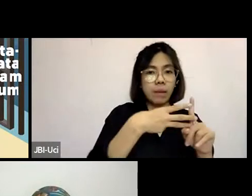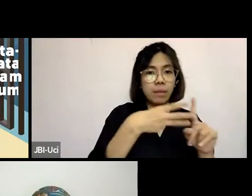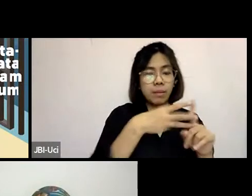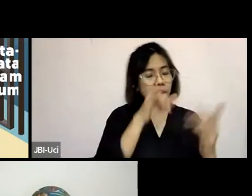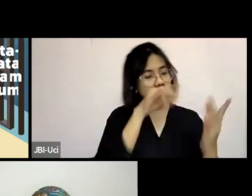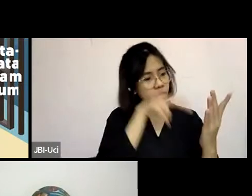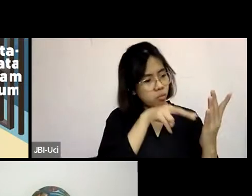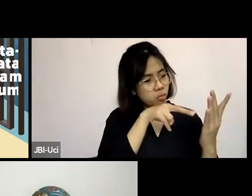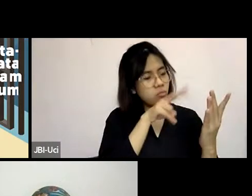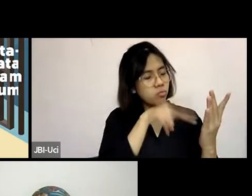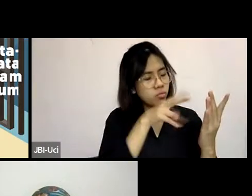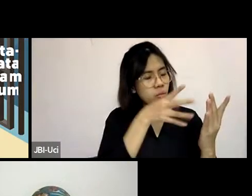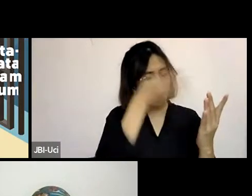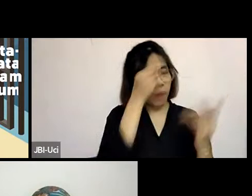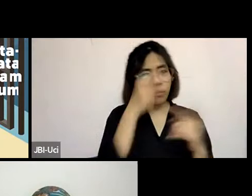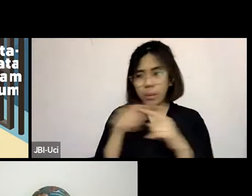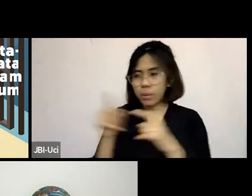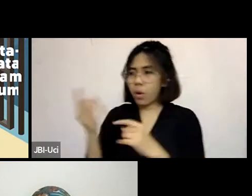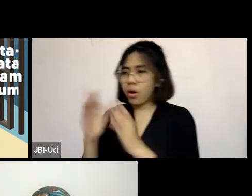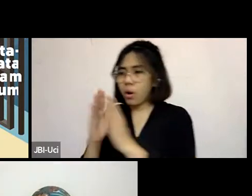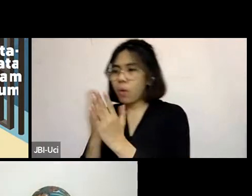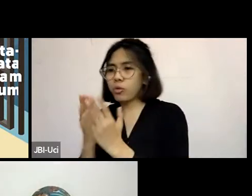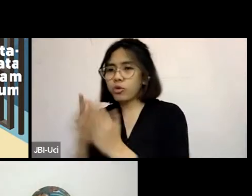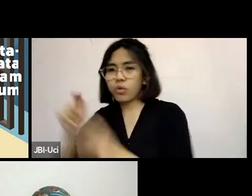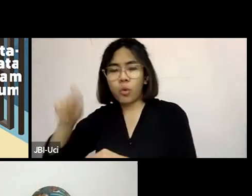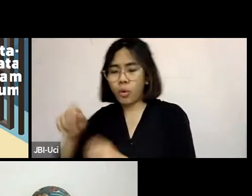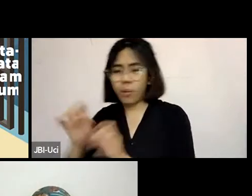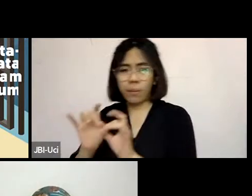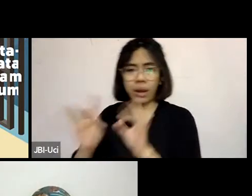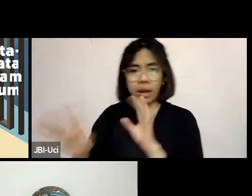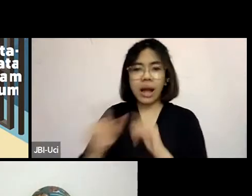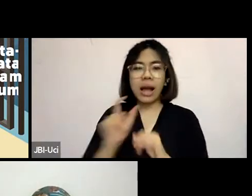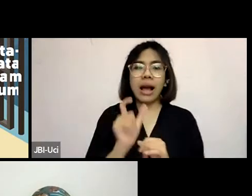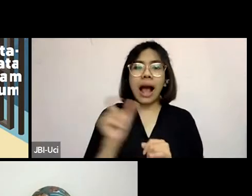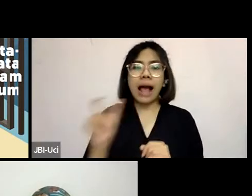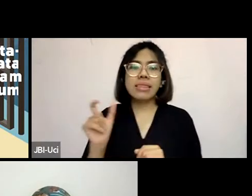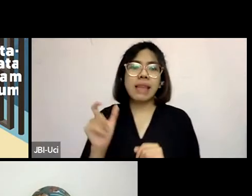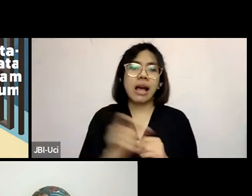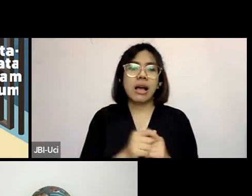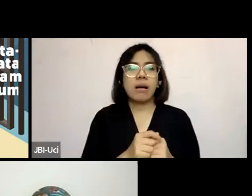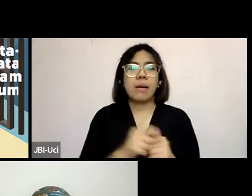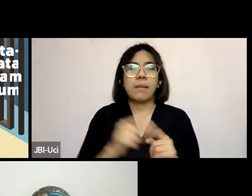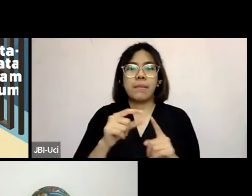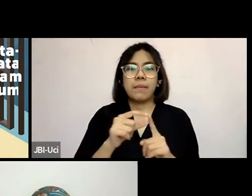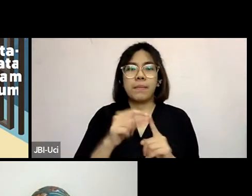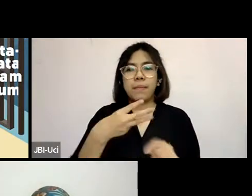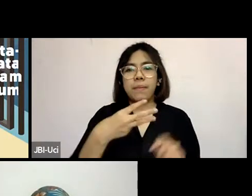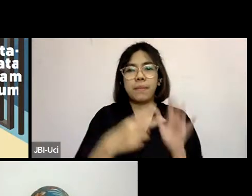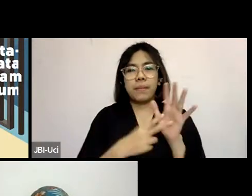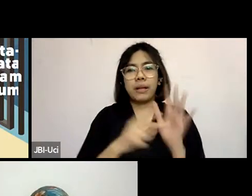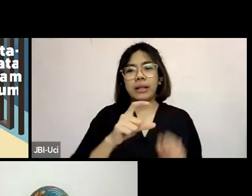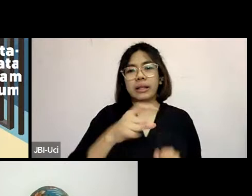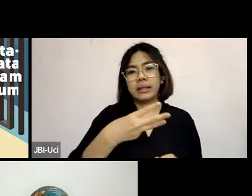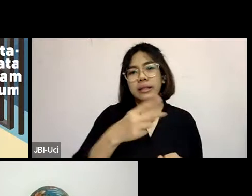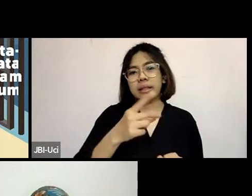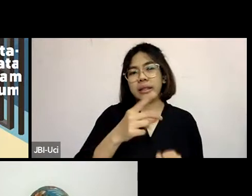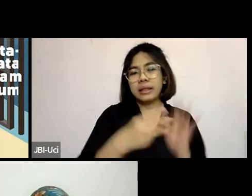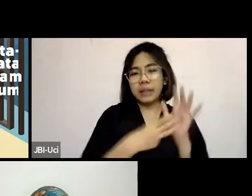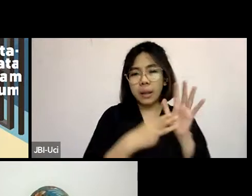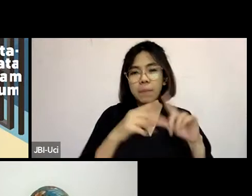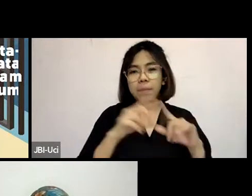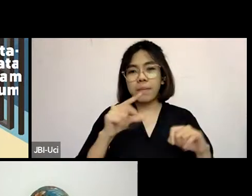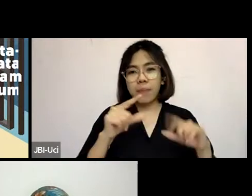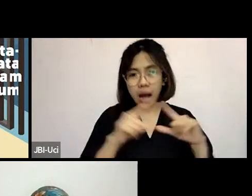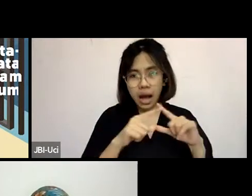maknanya misalnya kata pencemaran dan Penghinaan itu kan berbeda ya antara hukum dan KBBI sementara